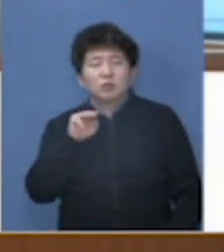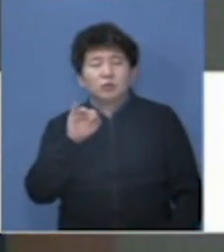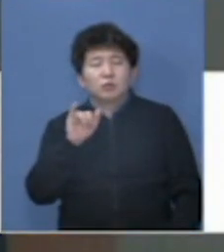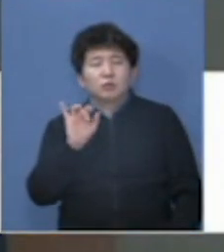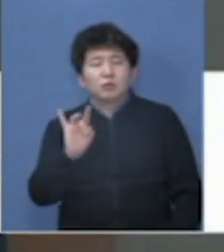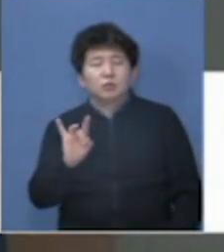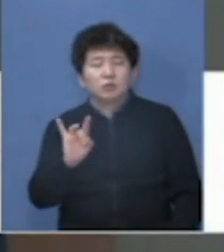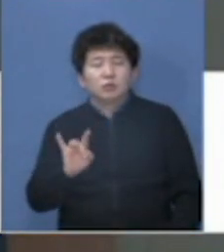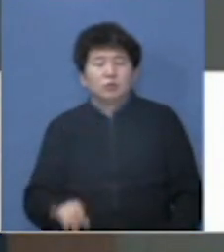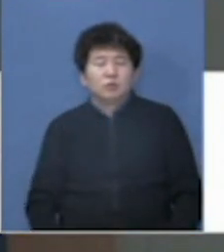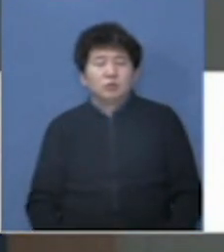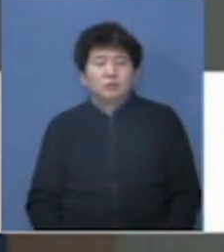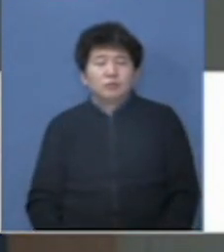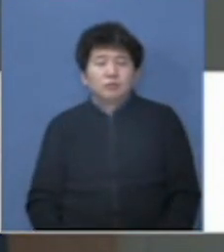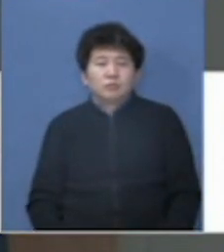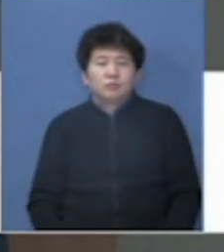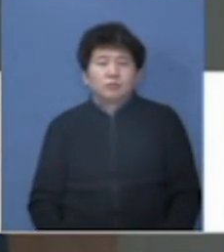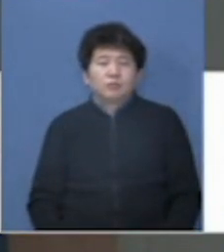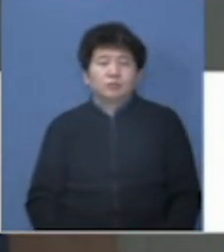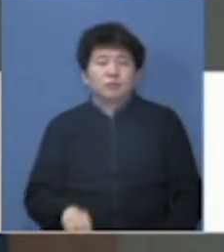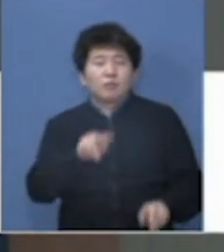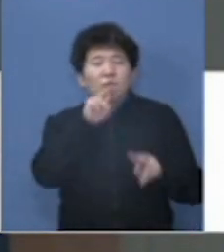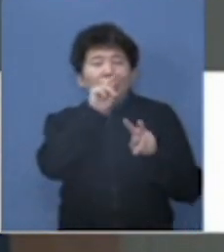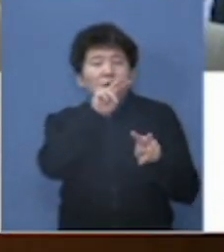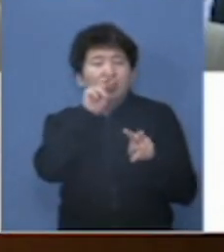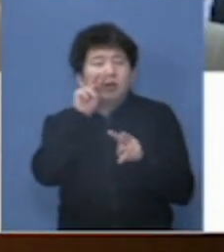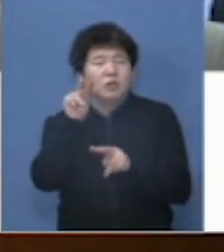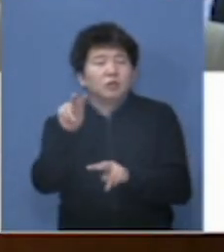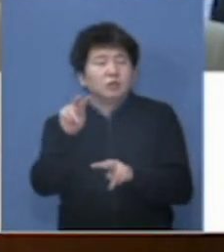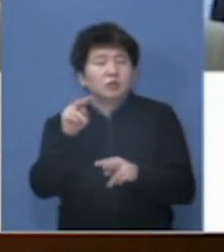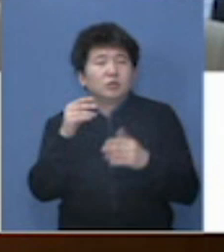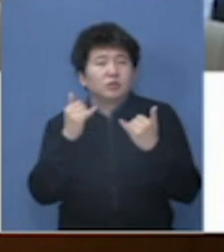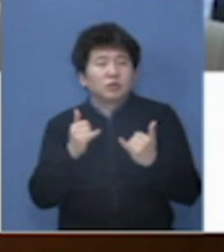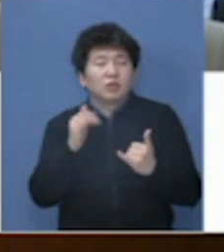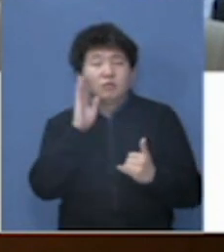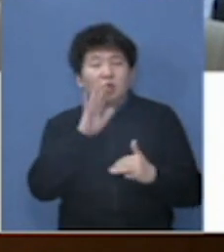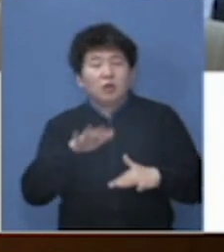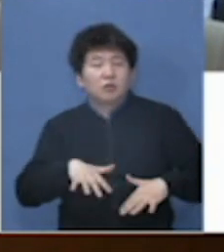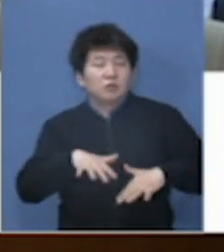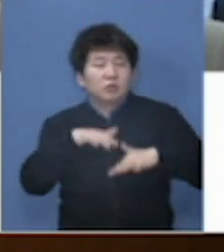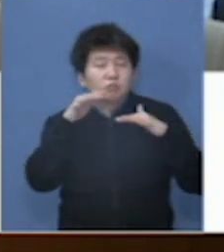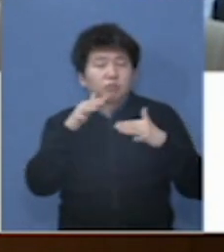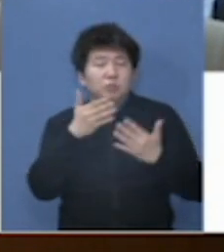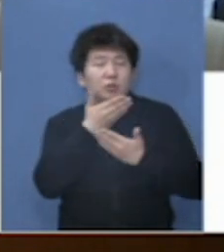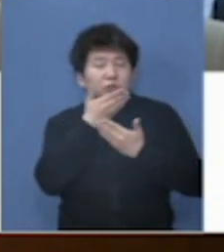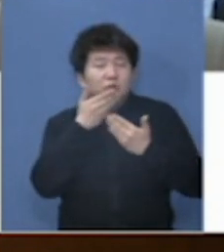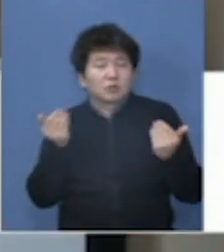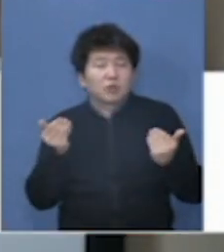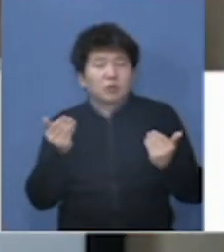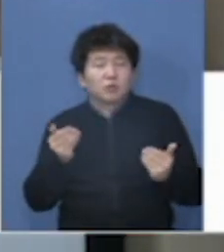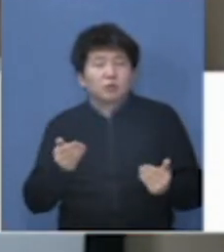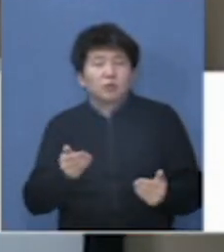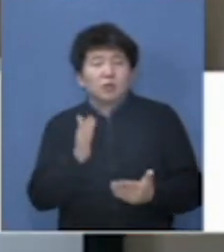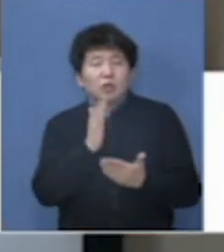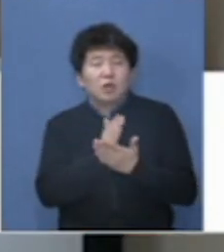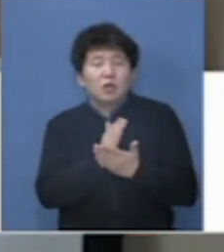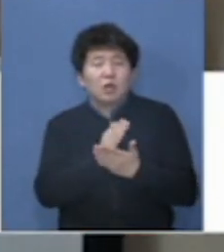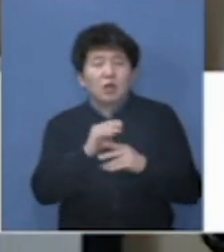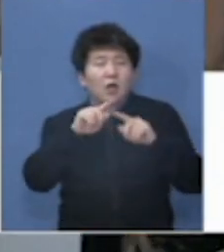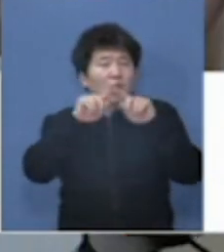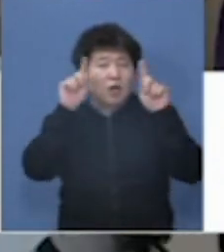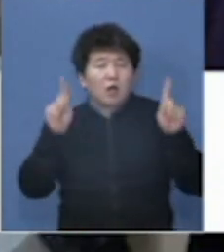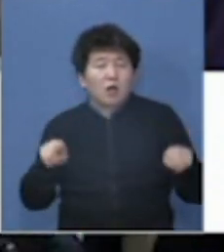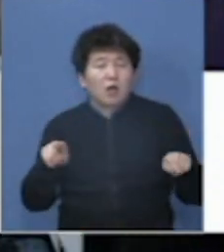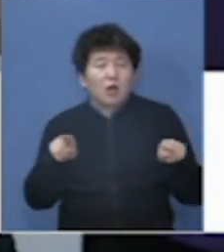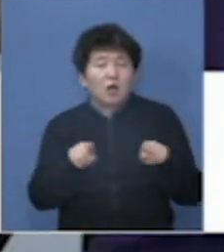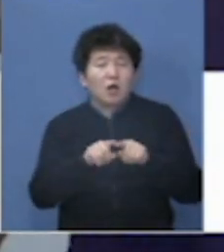Паводковая ситуация в регионе находится под контролем, ведется мониторинг. Во избежание больших угроз составлена карта рисков, которая